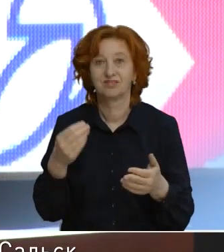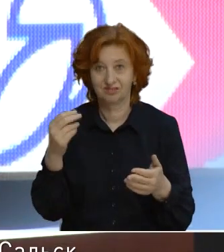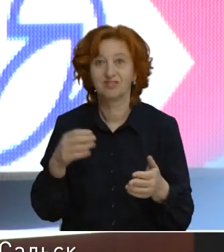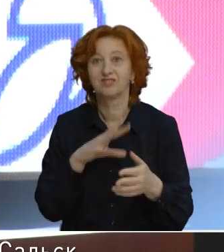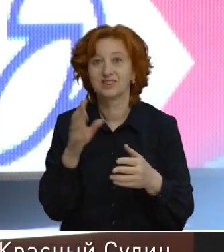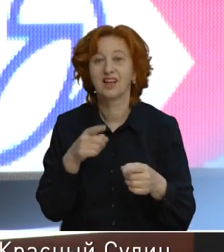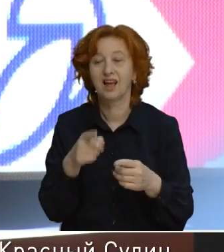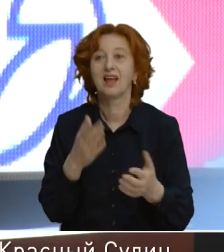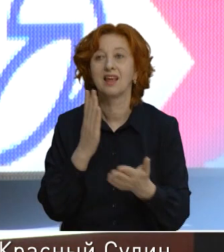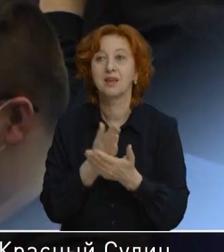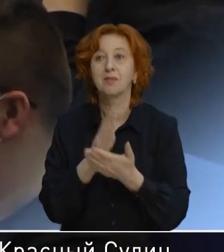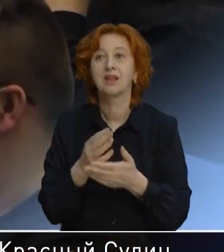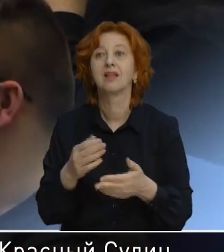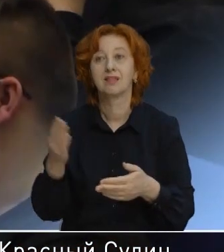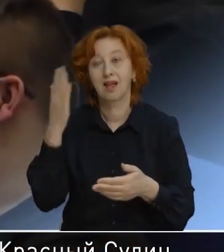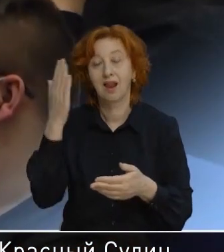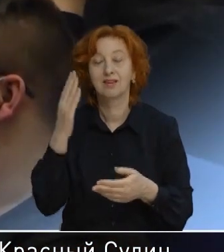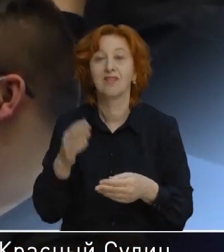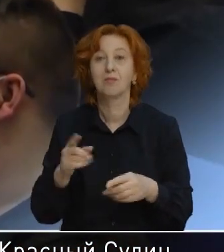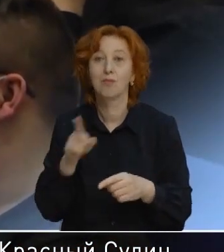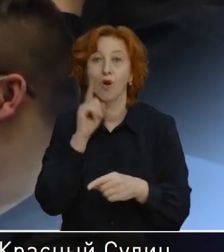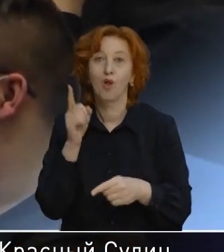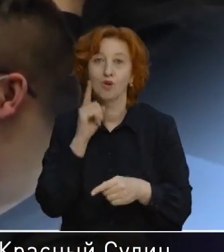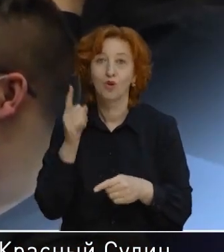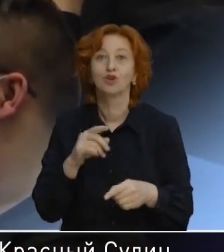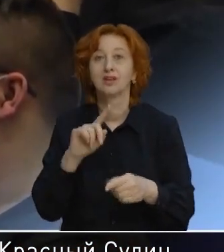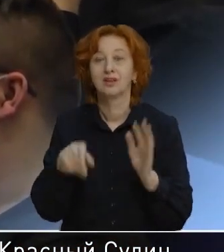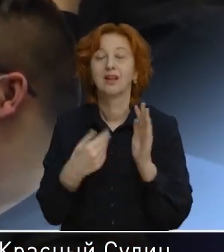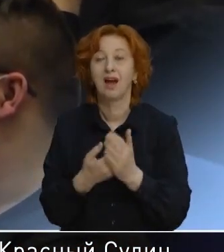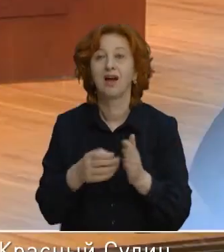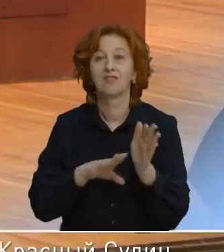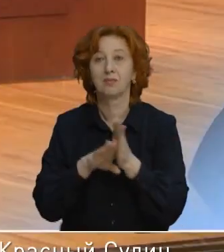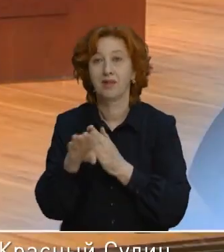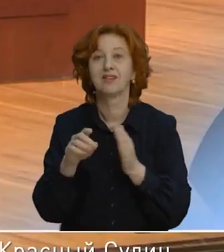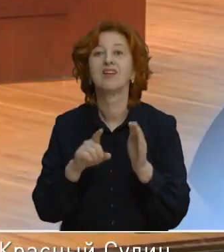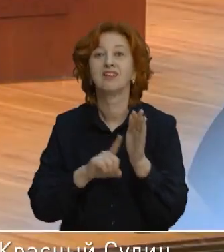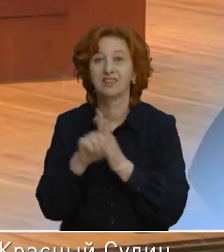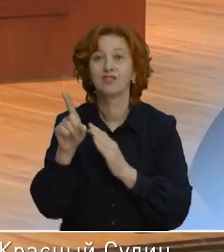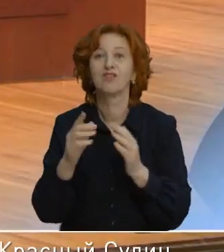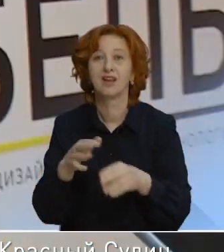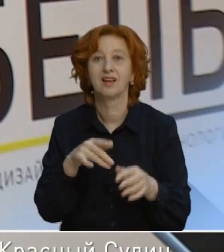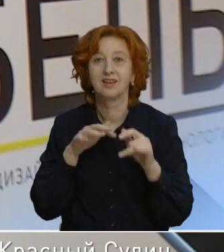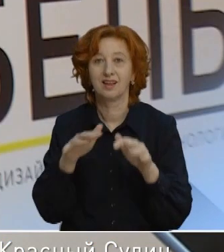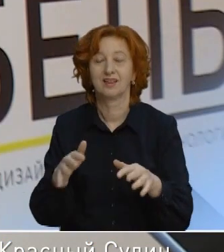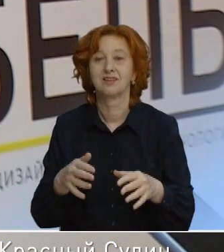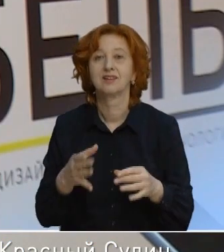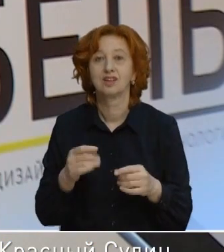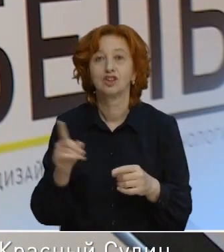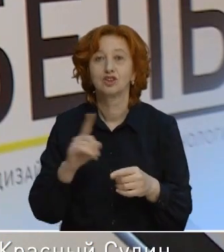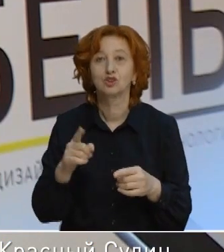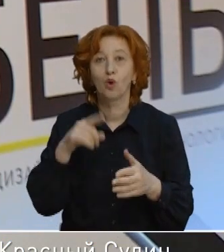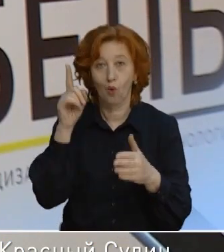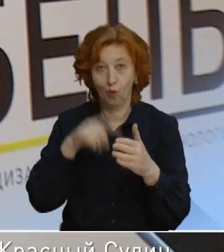и молодежи. «Артнобель» — это возможность для самореализации и притворения творческих идей в жизнь. Стоит отметить, что